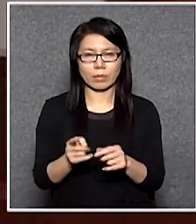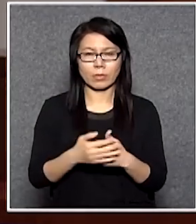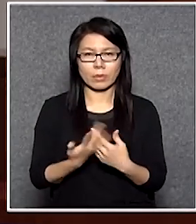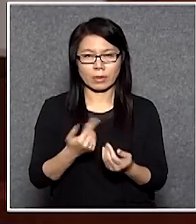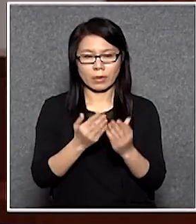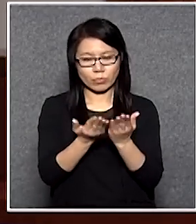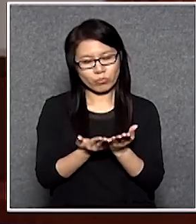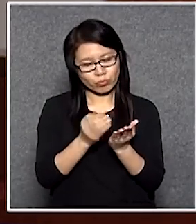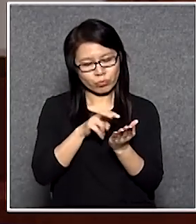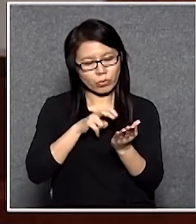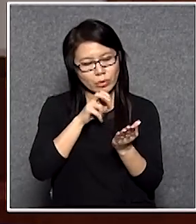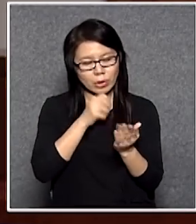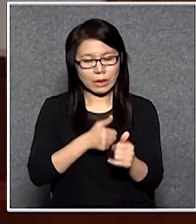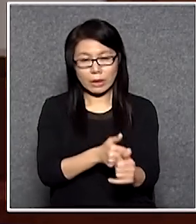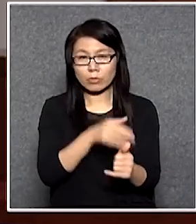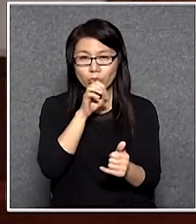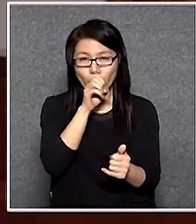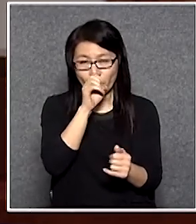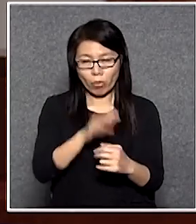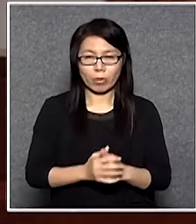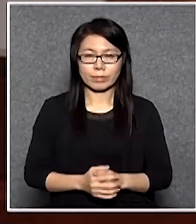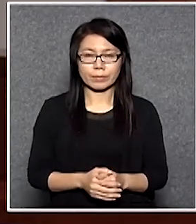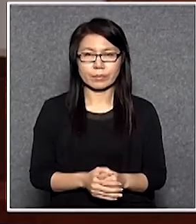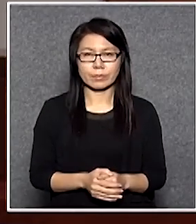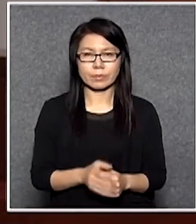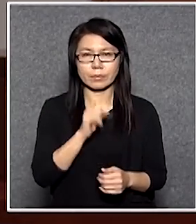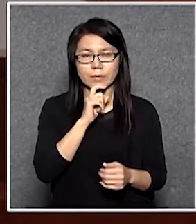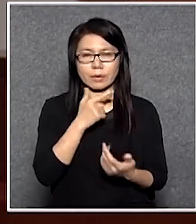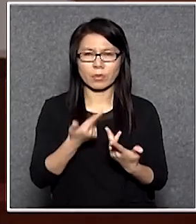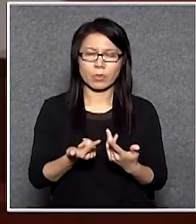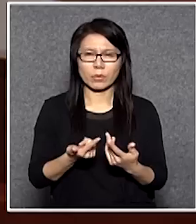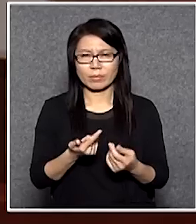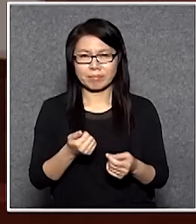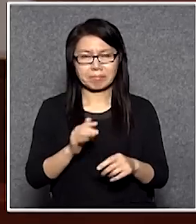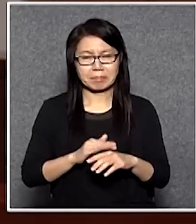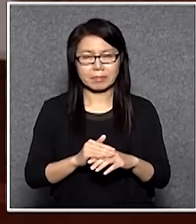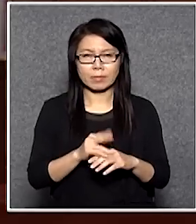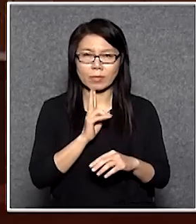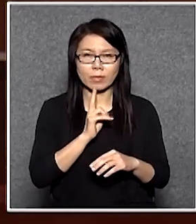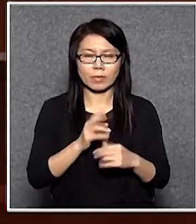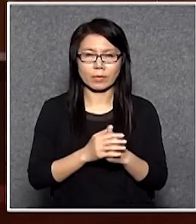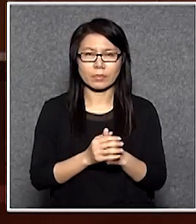給他讀的，那麼他有些很幹練的即